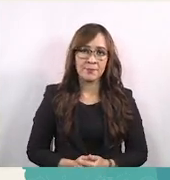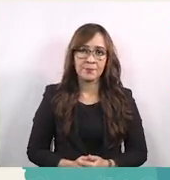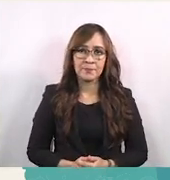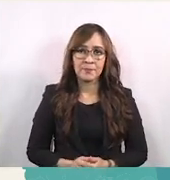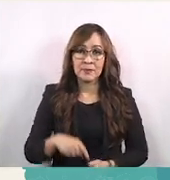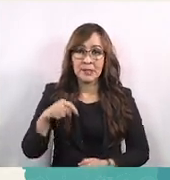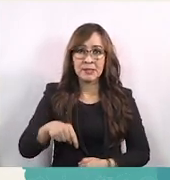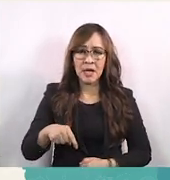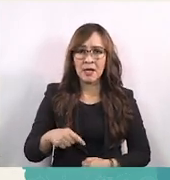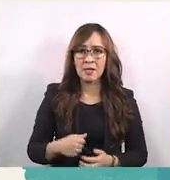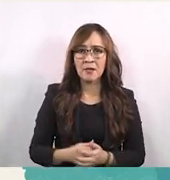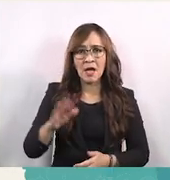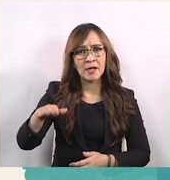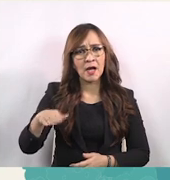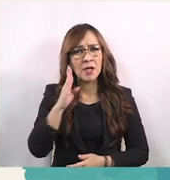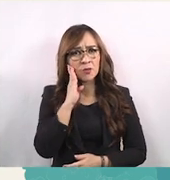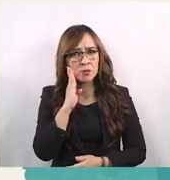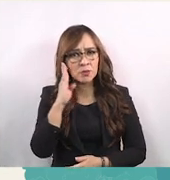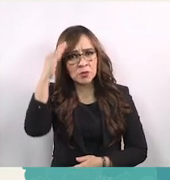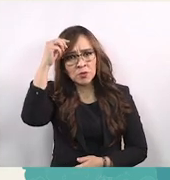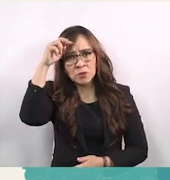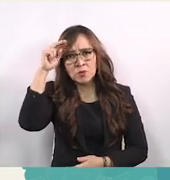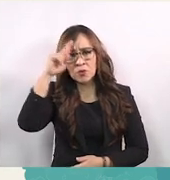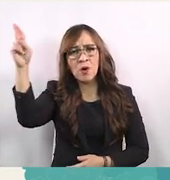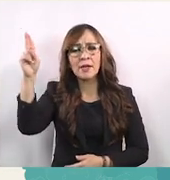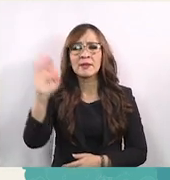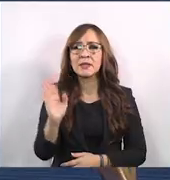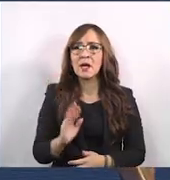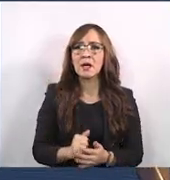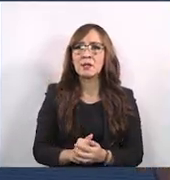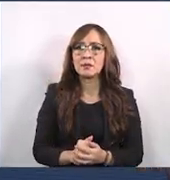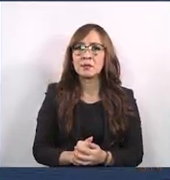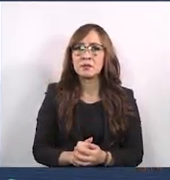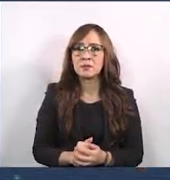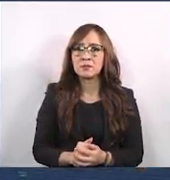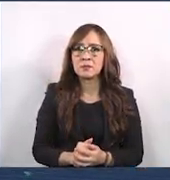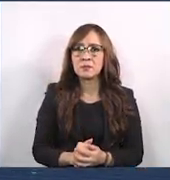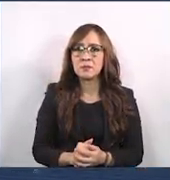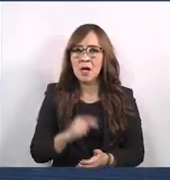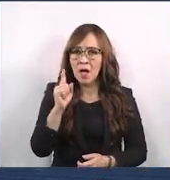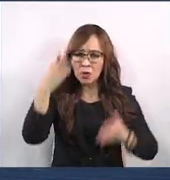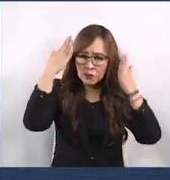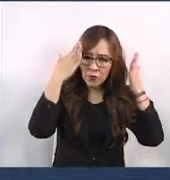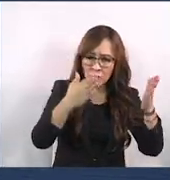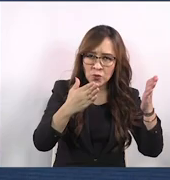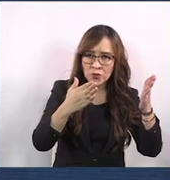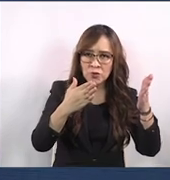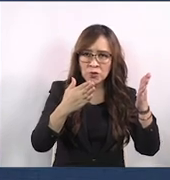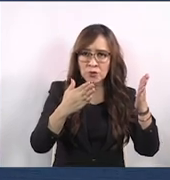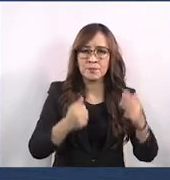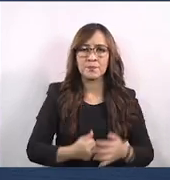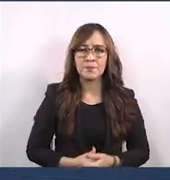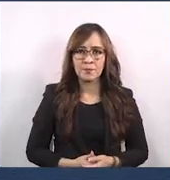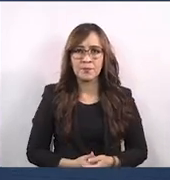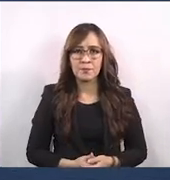memurnikan gerejanya anak-anak Tuhan gak bisa main-main kenal kita bilang apa yang bisa digoncangkan akan digoncangkan supaya tinggal